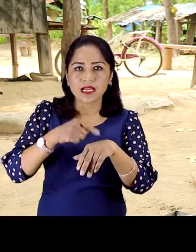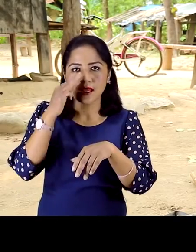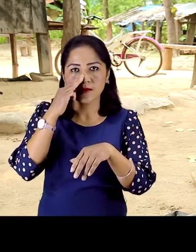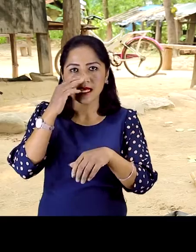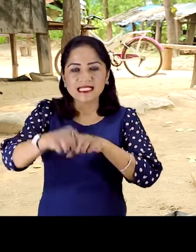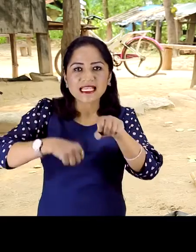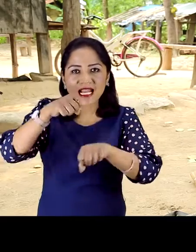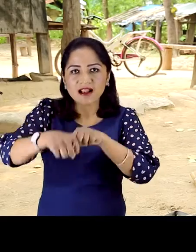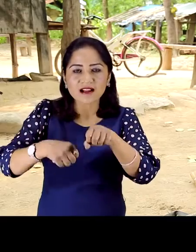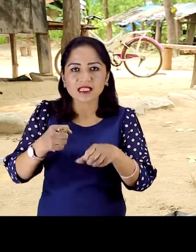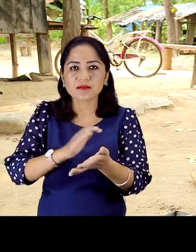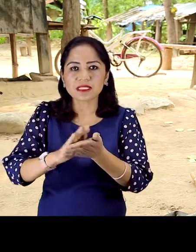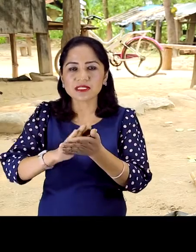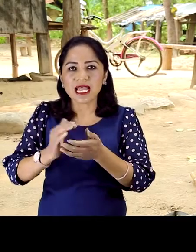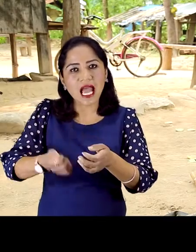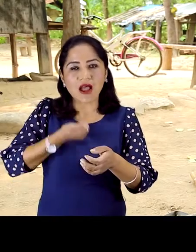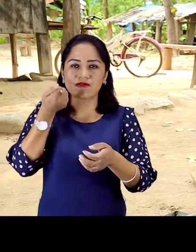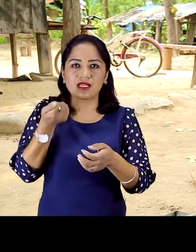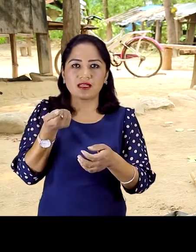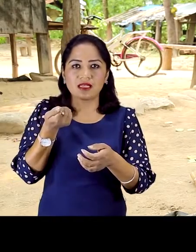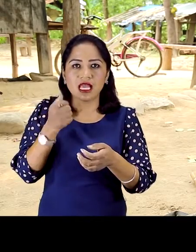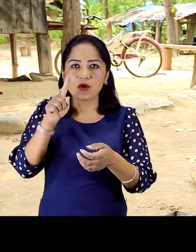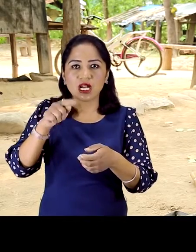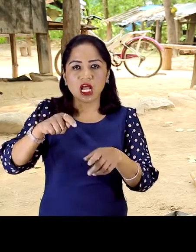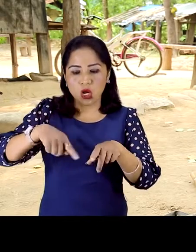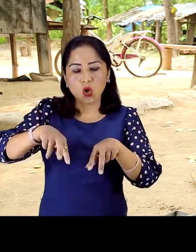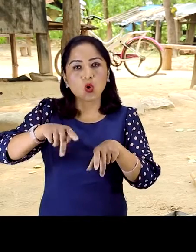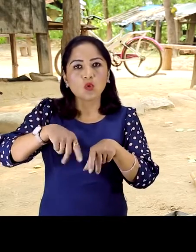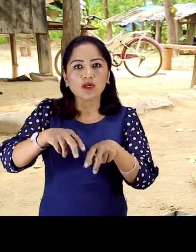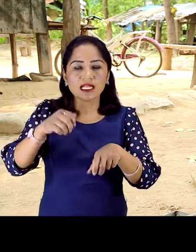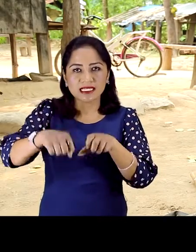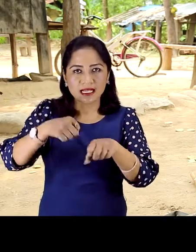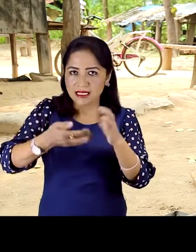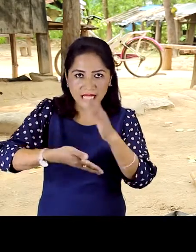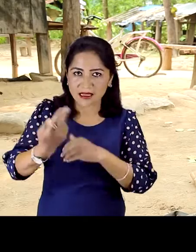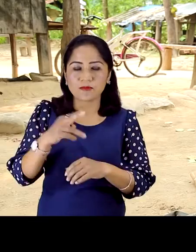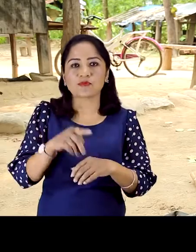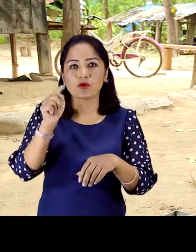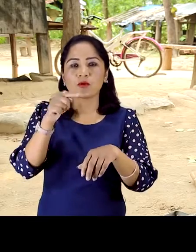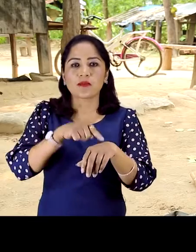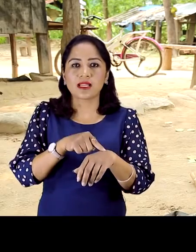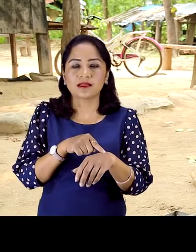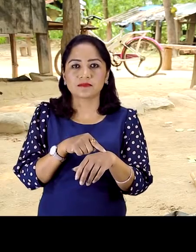साइकल चलाँ थे अब बिस्तारे तहरा आपनो ही एक खुठाले मुह साइकल चलाई र श्कुल चांथे तिघरा